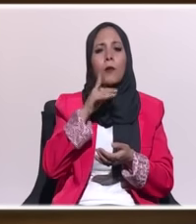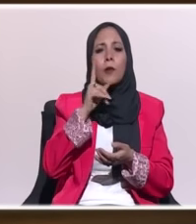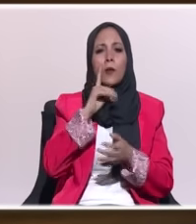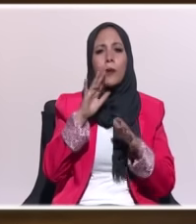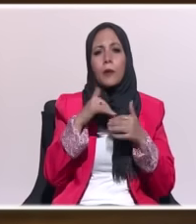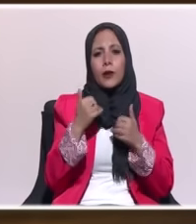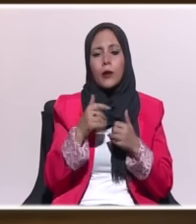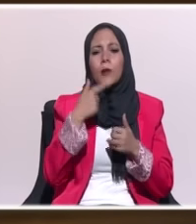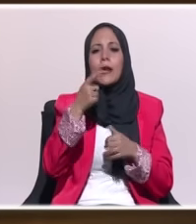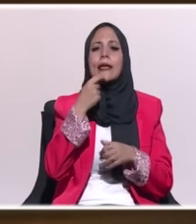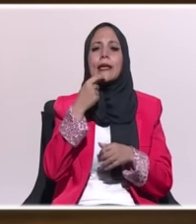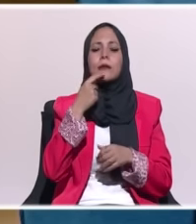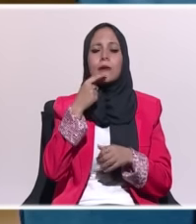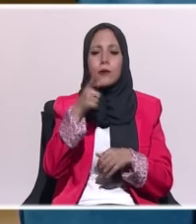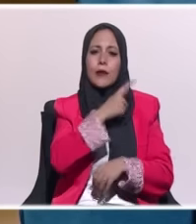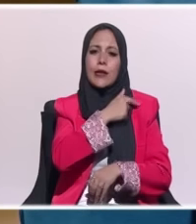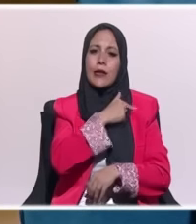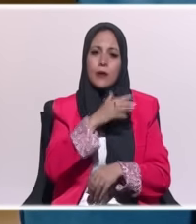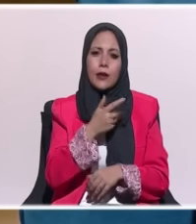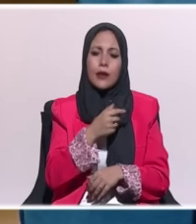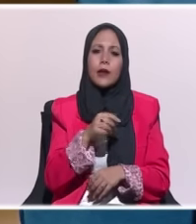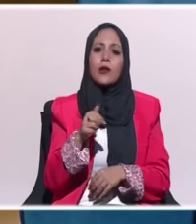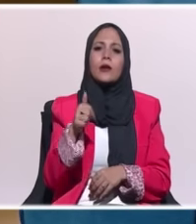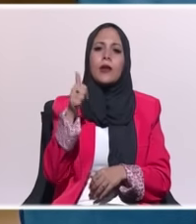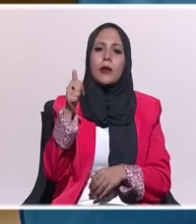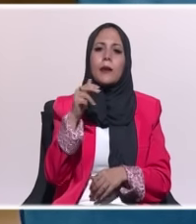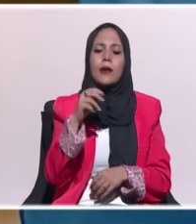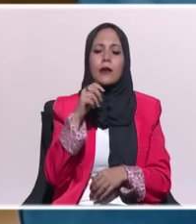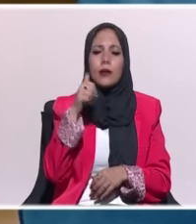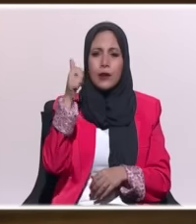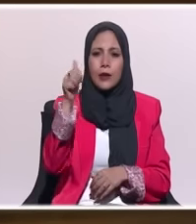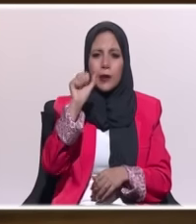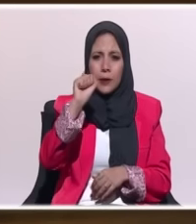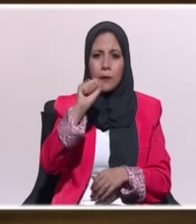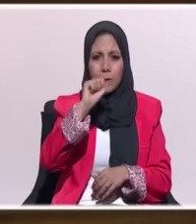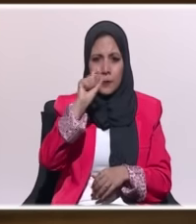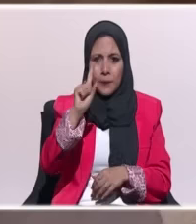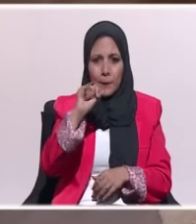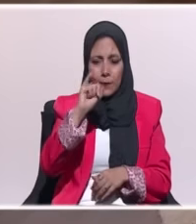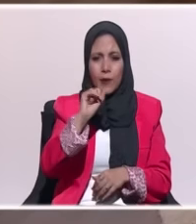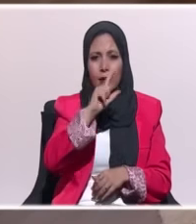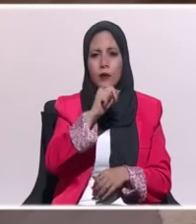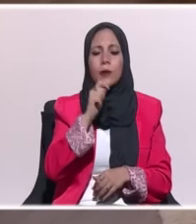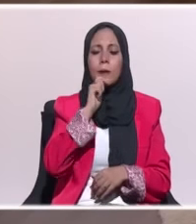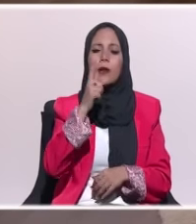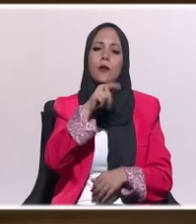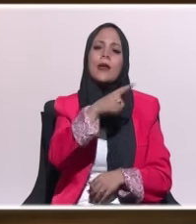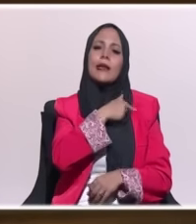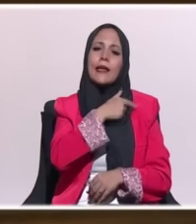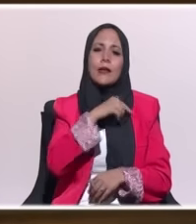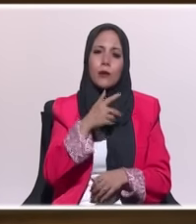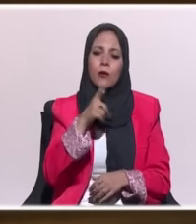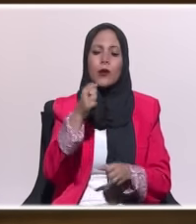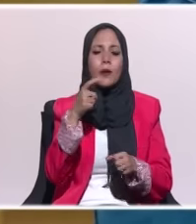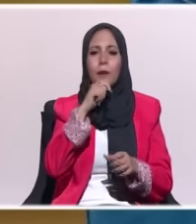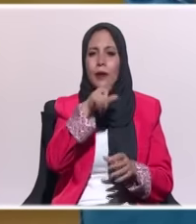أولا، أنت اسمك إيه؟ اسمي إيمان صبحي علي محمود. وحضرتك اسمك إيه؟ سيدة بكر محمد. بتشتغل